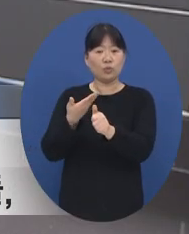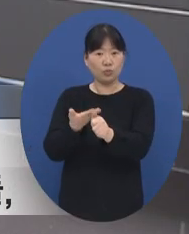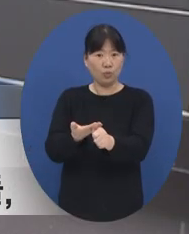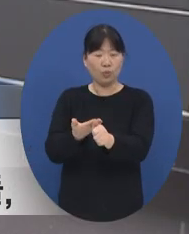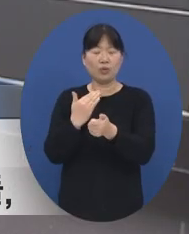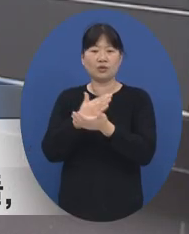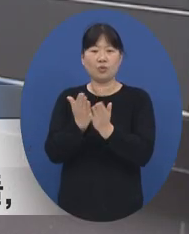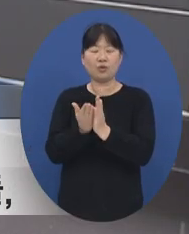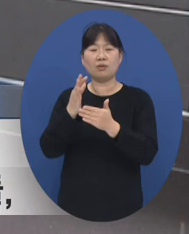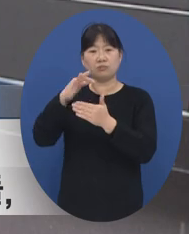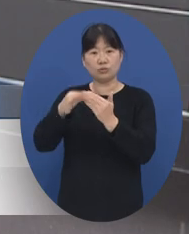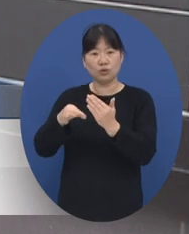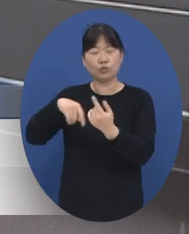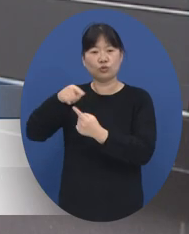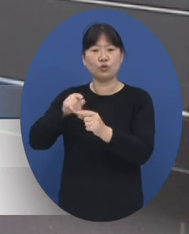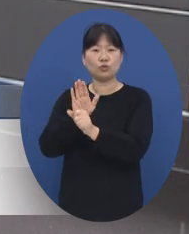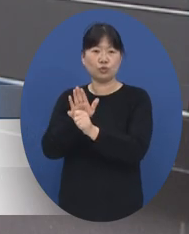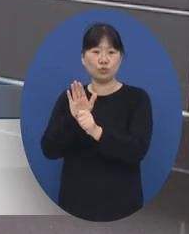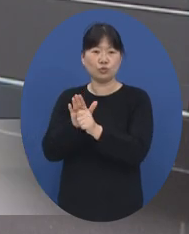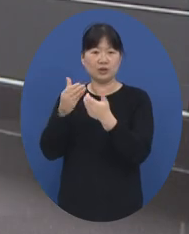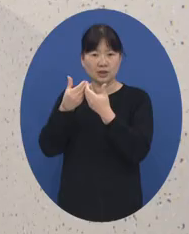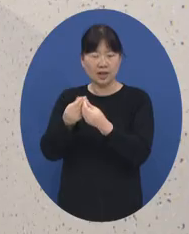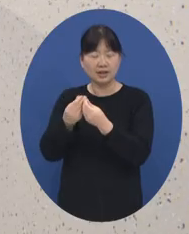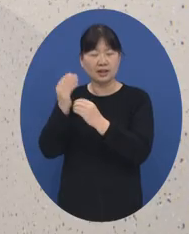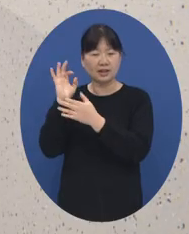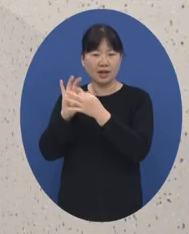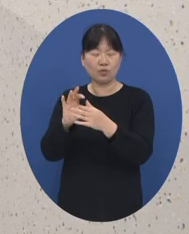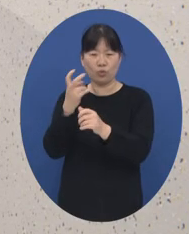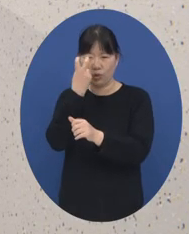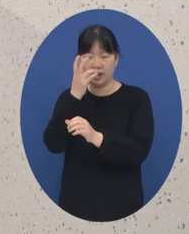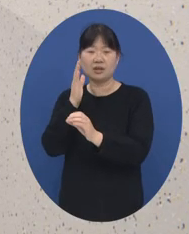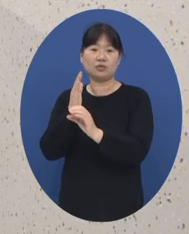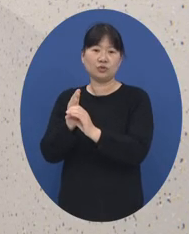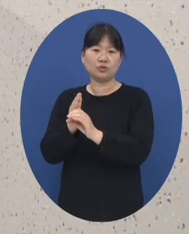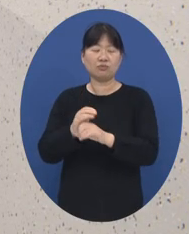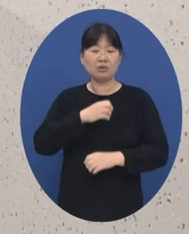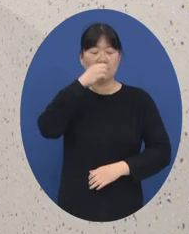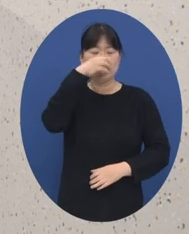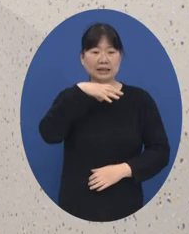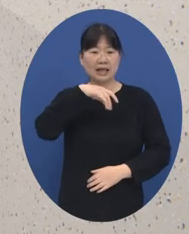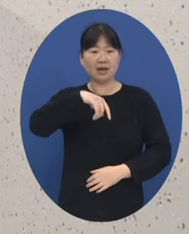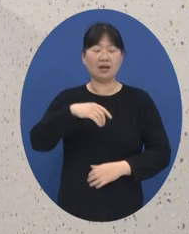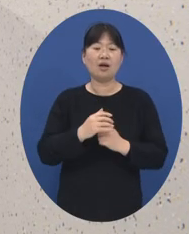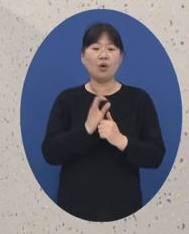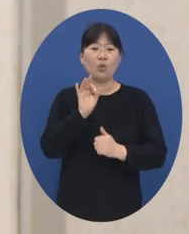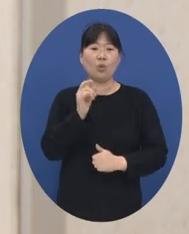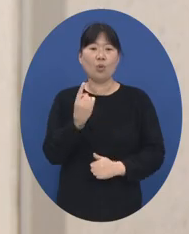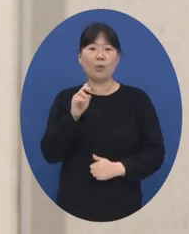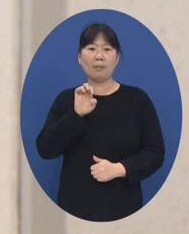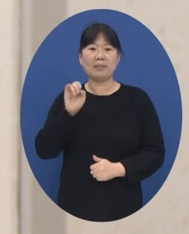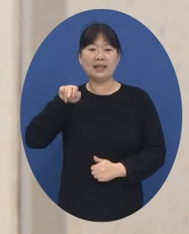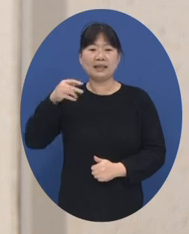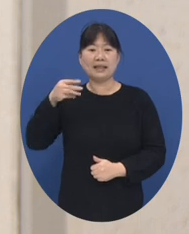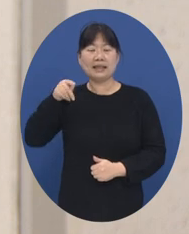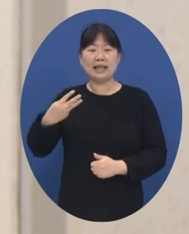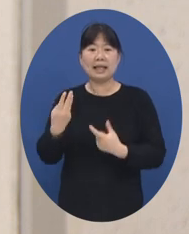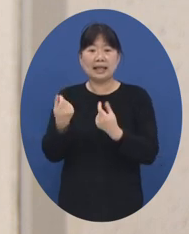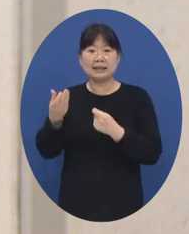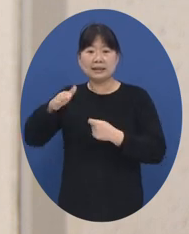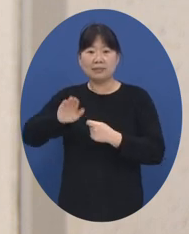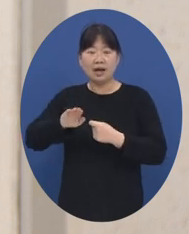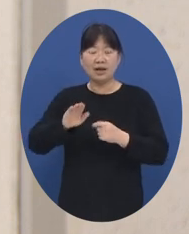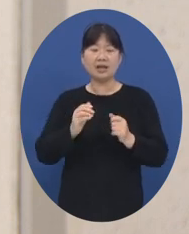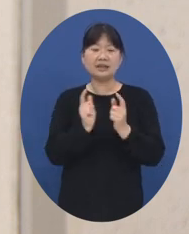지원 등 다양한 프로그램들 그리고 사례 관리 서비스들을 그냥 오피스텔 같지만 실생활에 필요한 진로